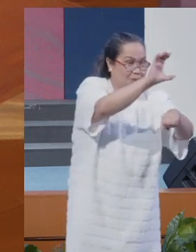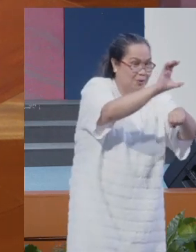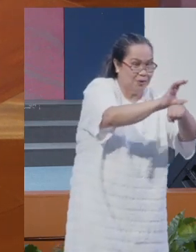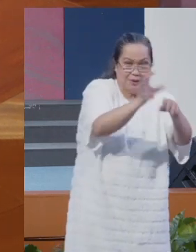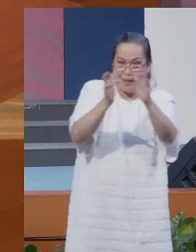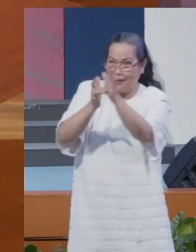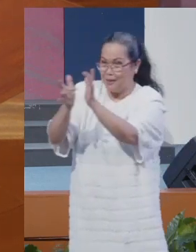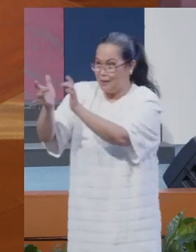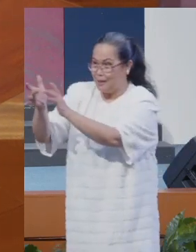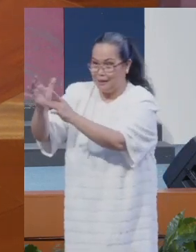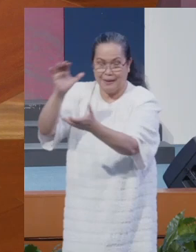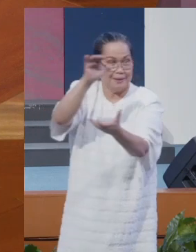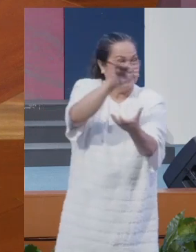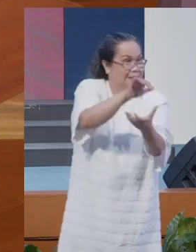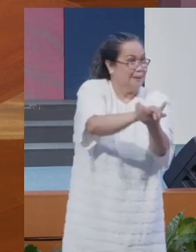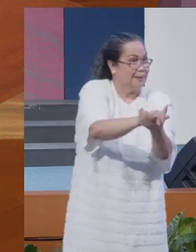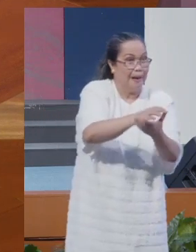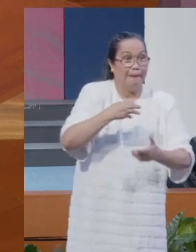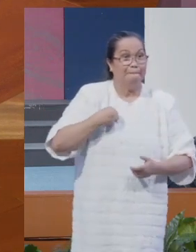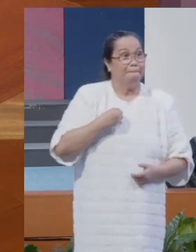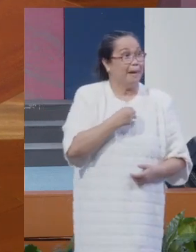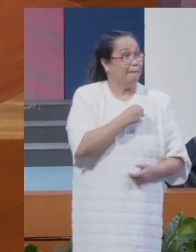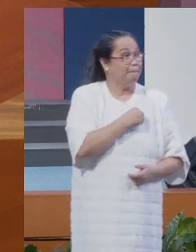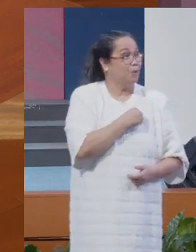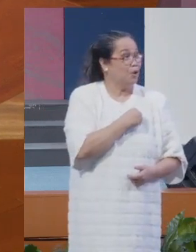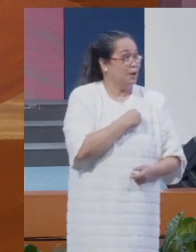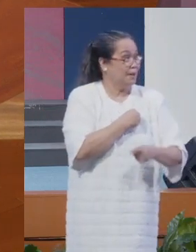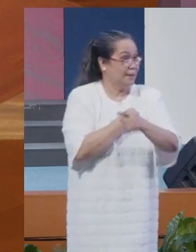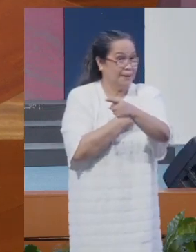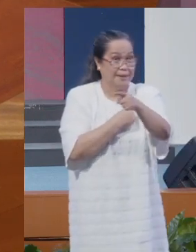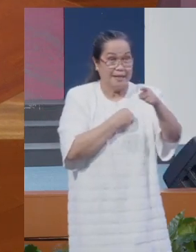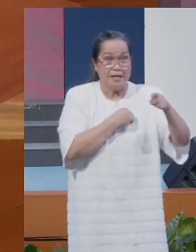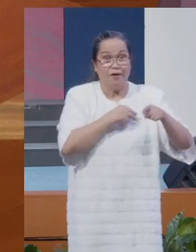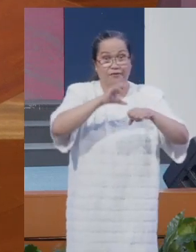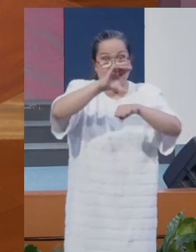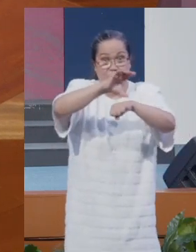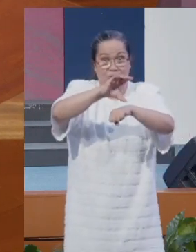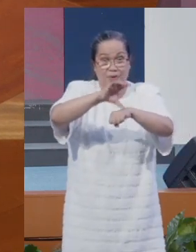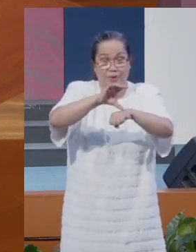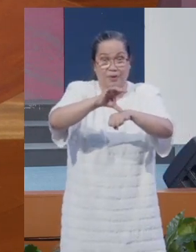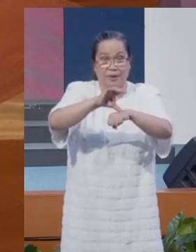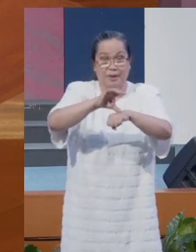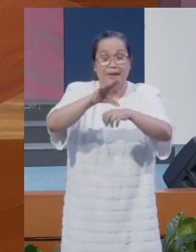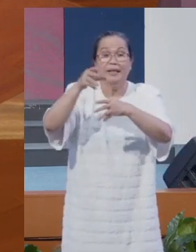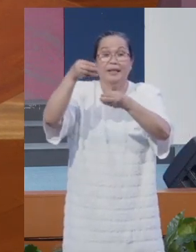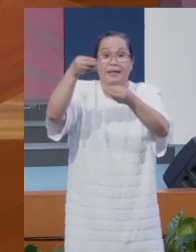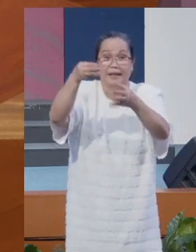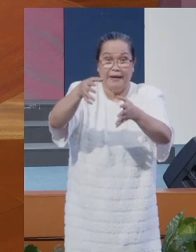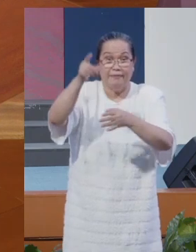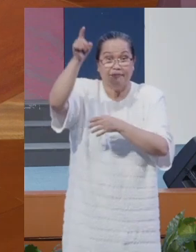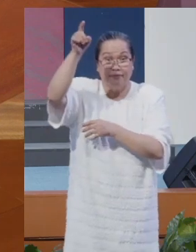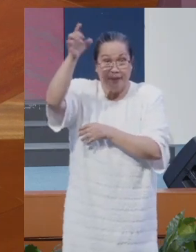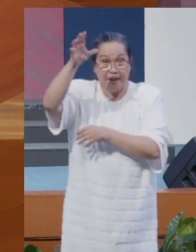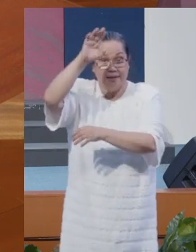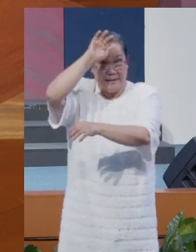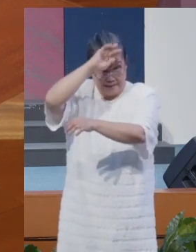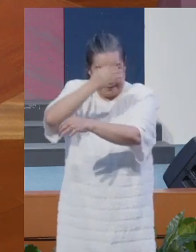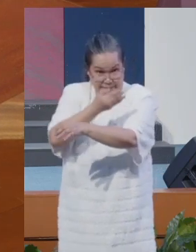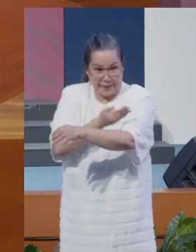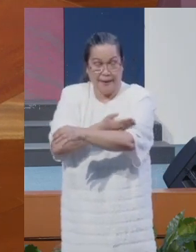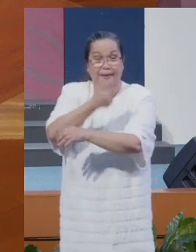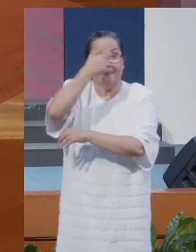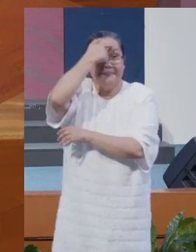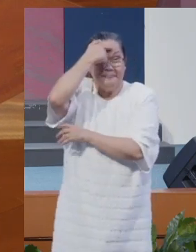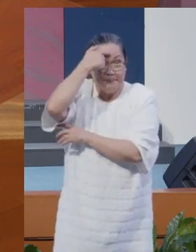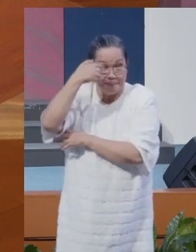ang mga miyembro ng iglesia, alam nyo ba, ang bawat miyembro ng iglesia ay kaloob ng Diyos Ama sa Diyos Anak. Dahil